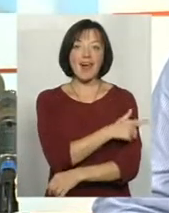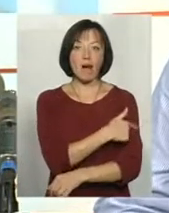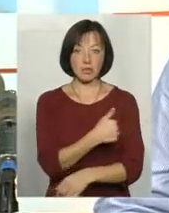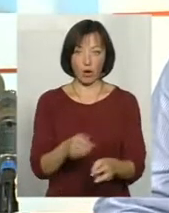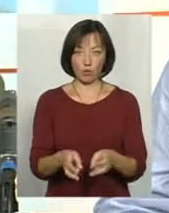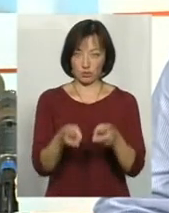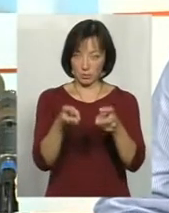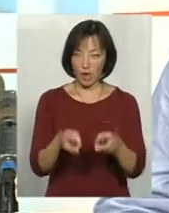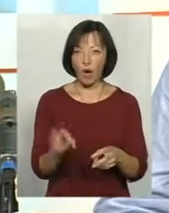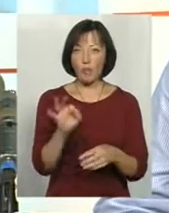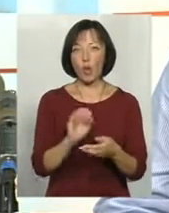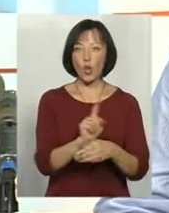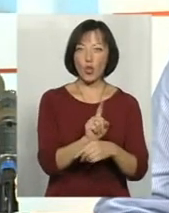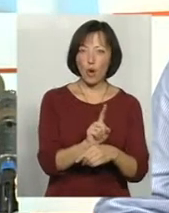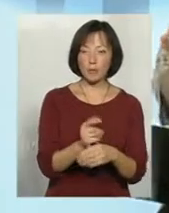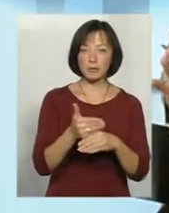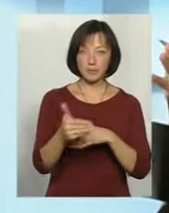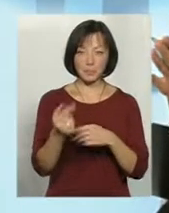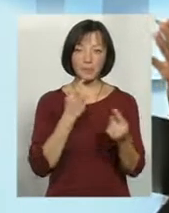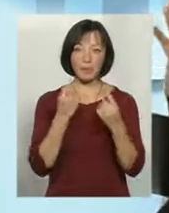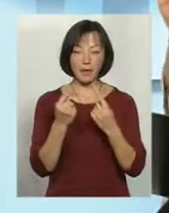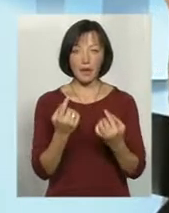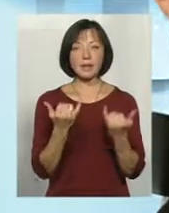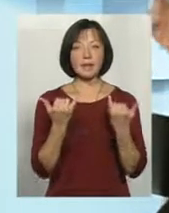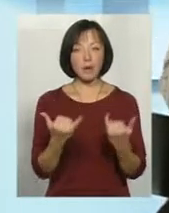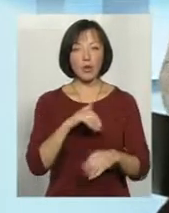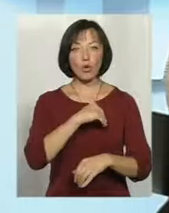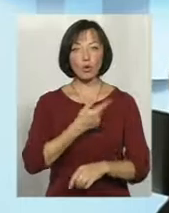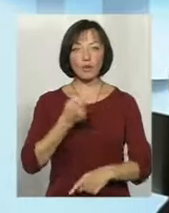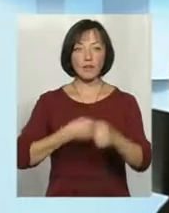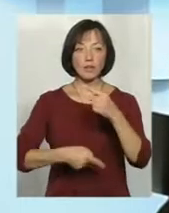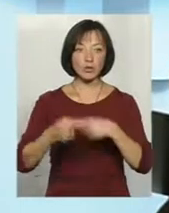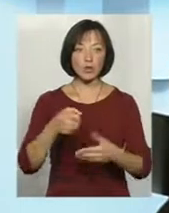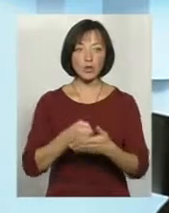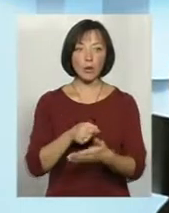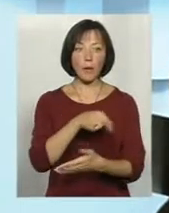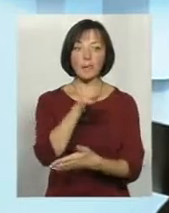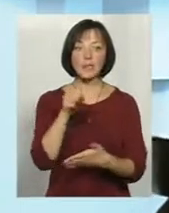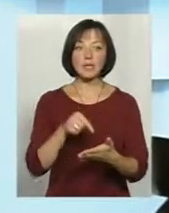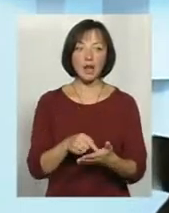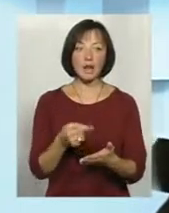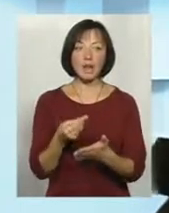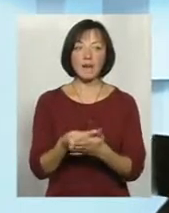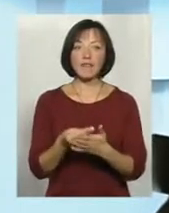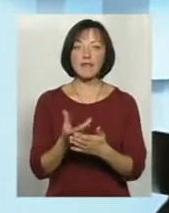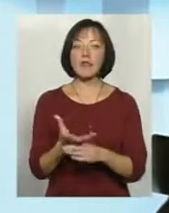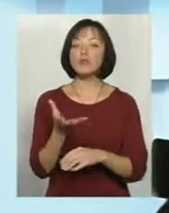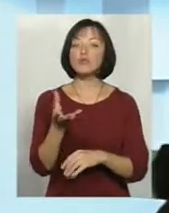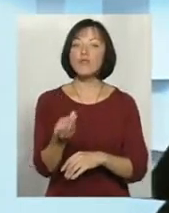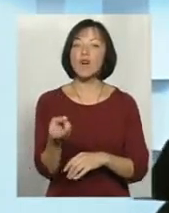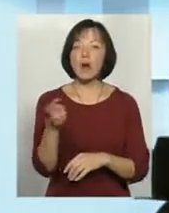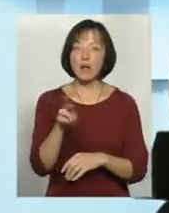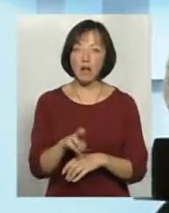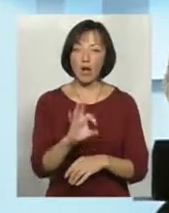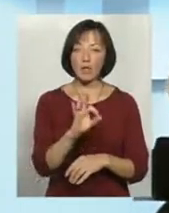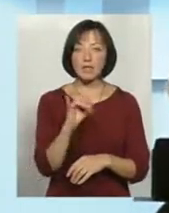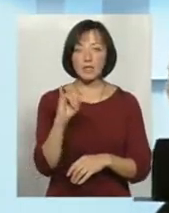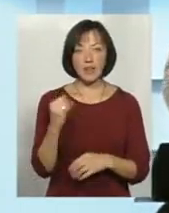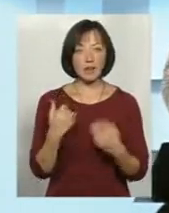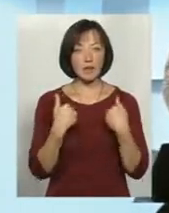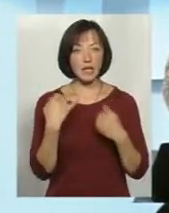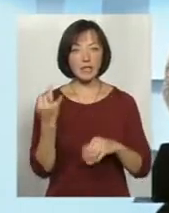норми, сертифікати ми поговоримо згодом, а все-таки тепер хочу вернутися до питання фінансування. Олександр Романович,